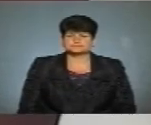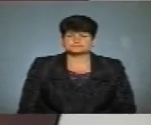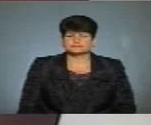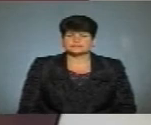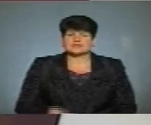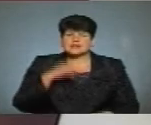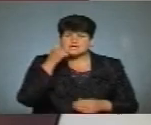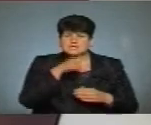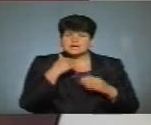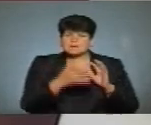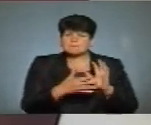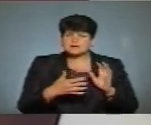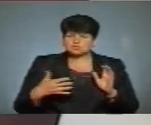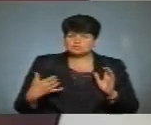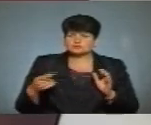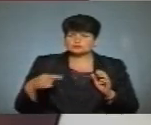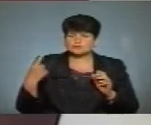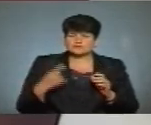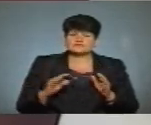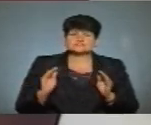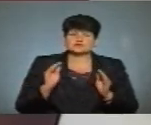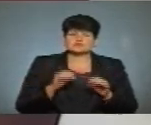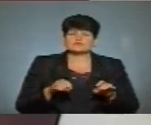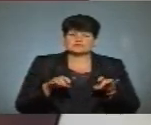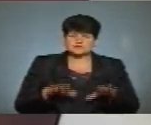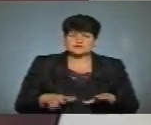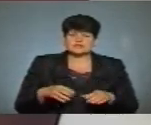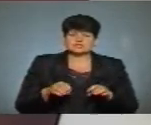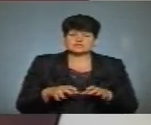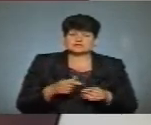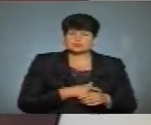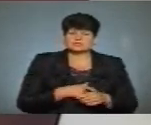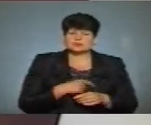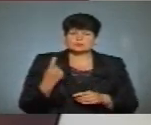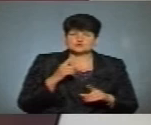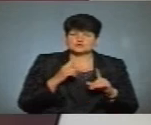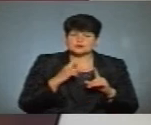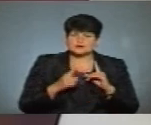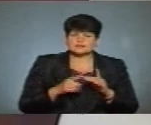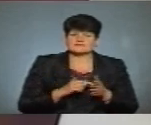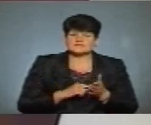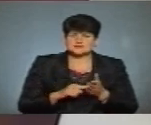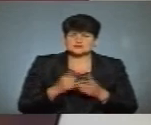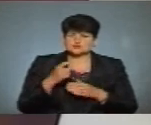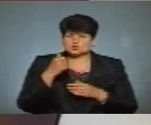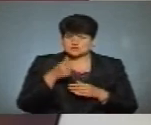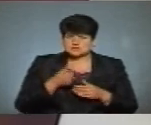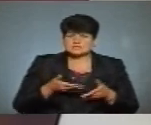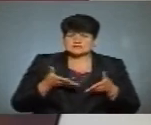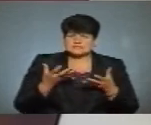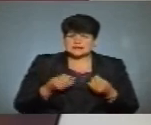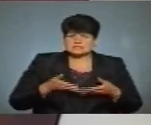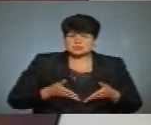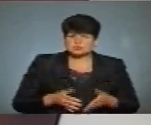Рік бандури на Тернопільщині встановили рішенням депутатів обласної ради в грудні минулого року з нагоди відзначення 100-річчя з дня народження Зіновія